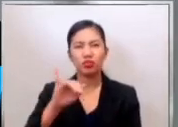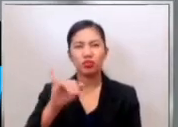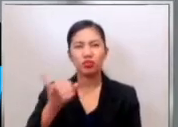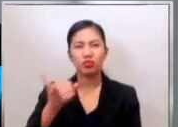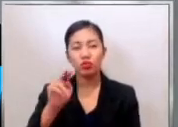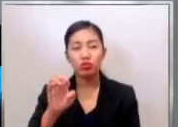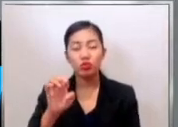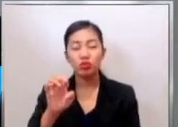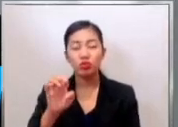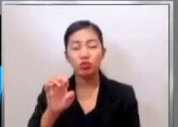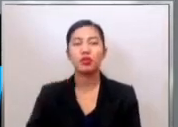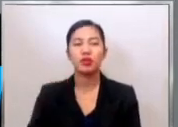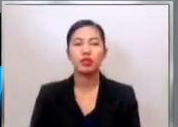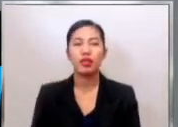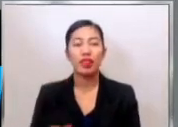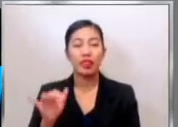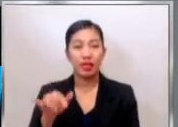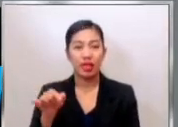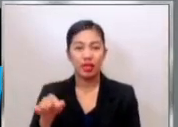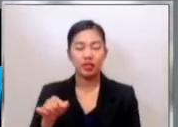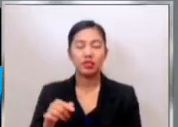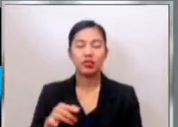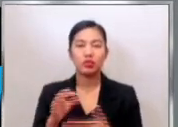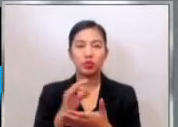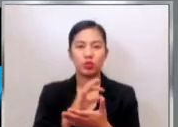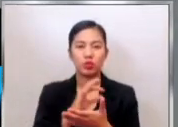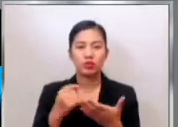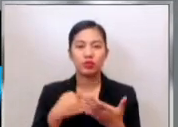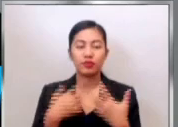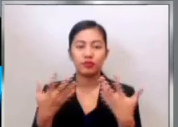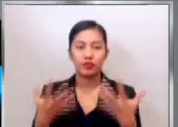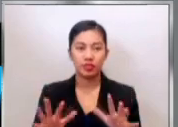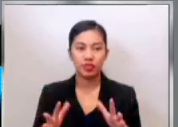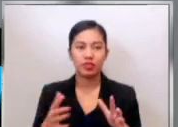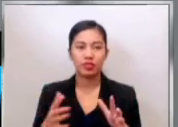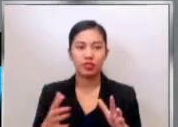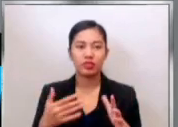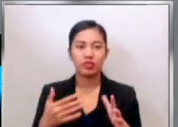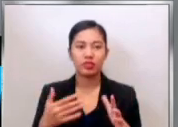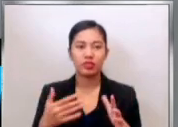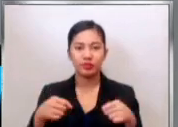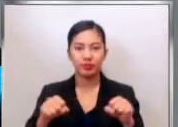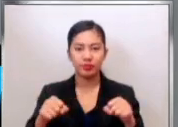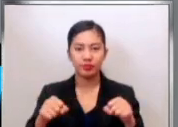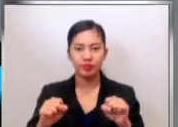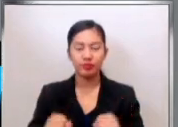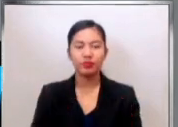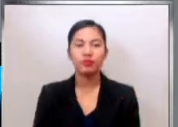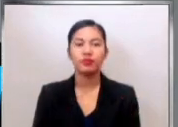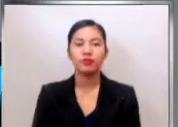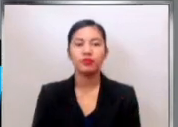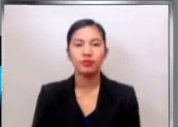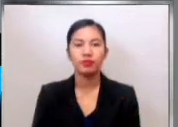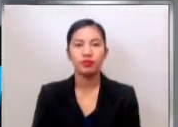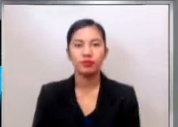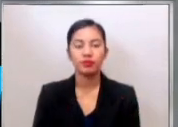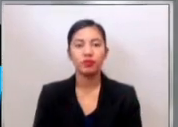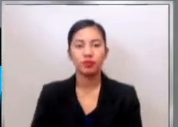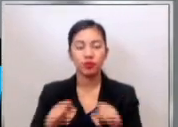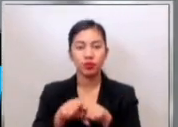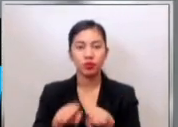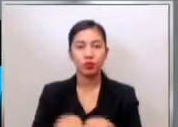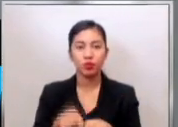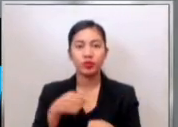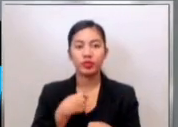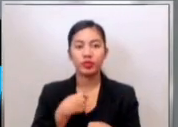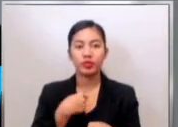because of coins po, matatapos ko na po yung motor ko. And then nakapaglabas din po ako ng